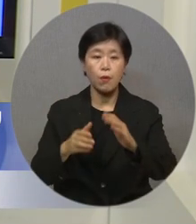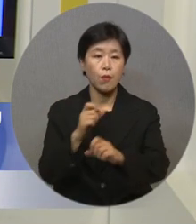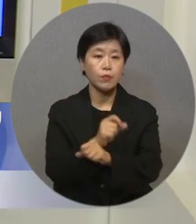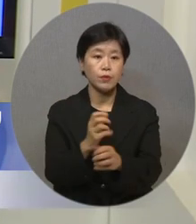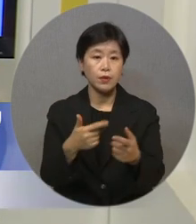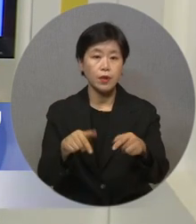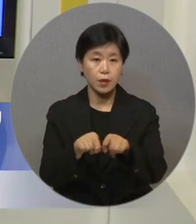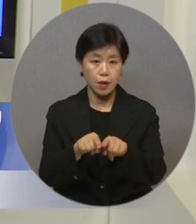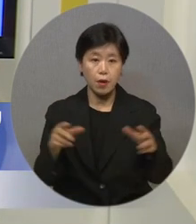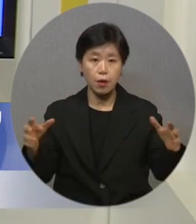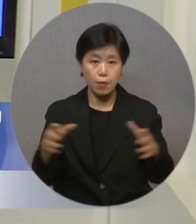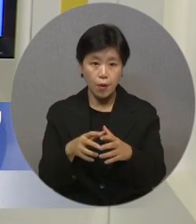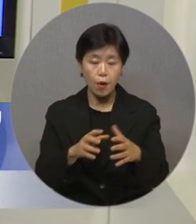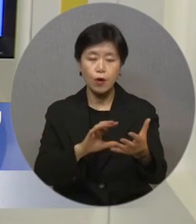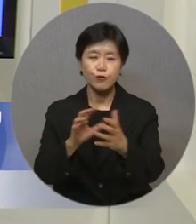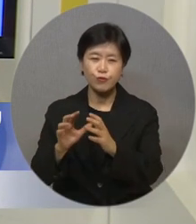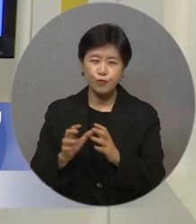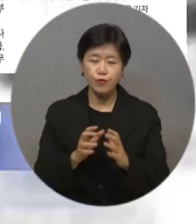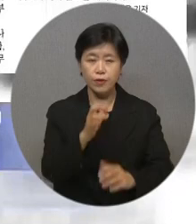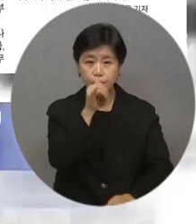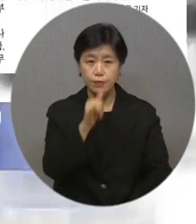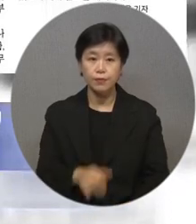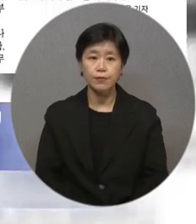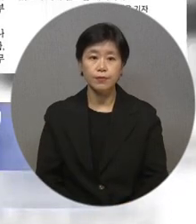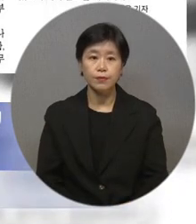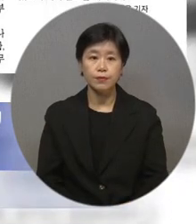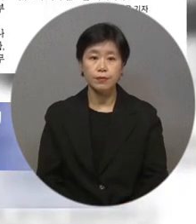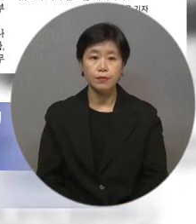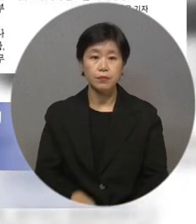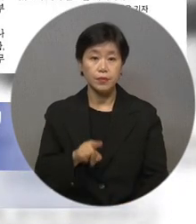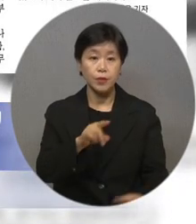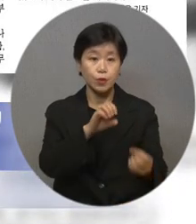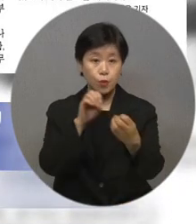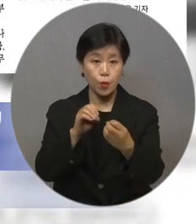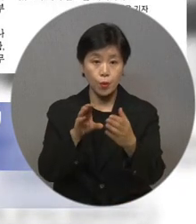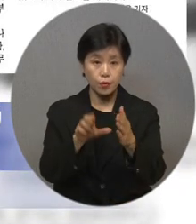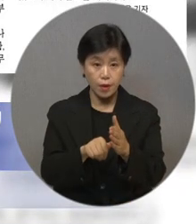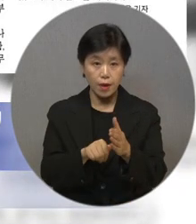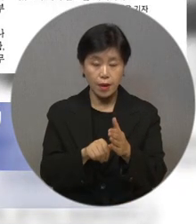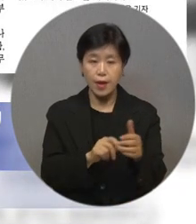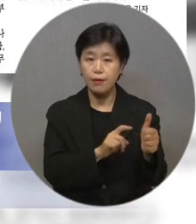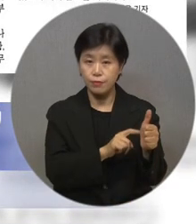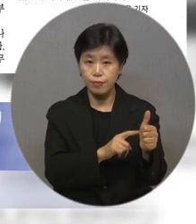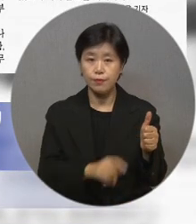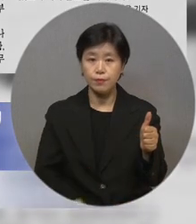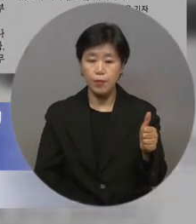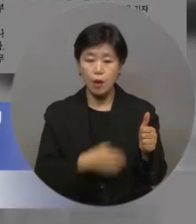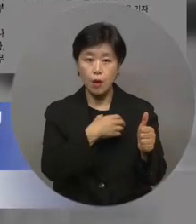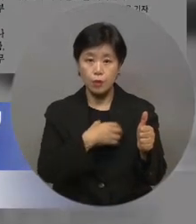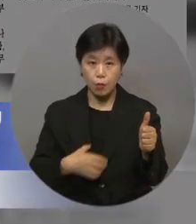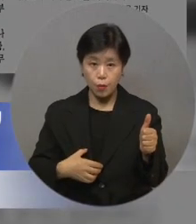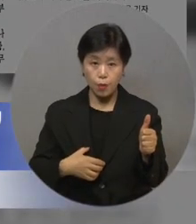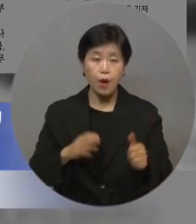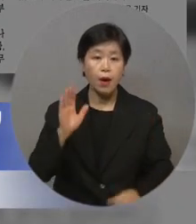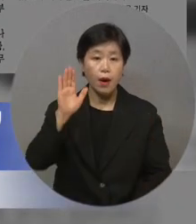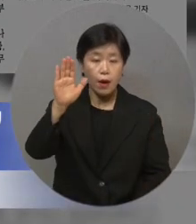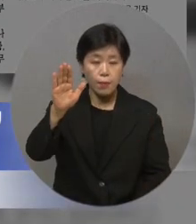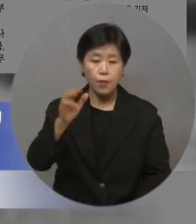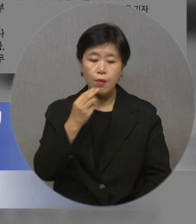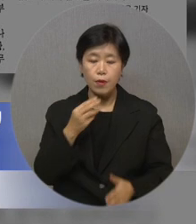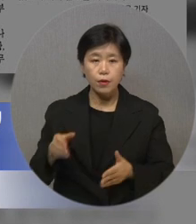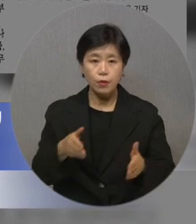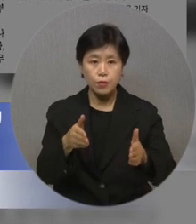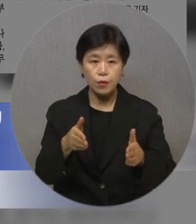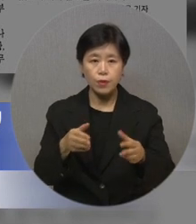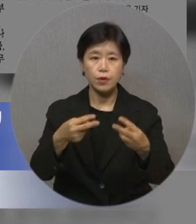토크를 개최했다는 기사가 실렸습니다 마손 토크에서 김지사는 도가 추진할 예정인 경기도 3대